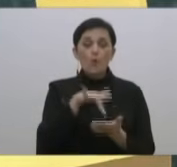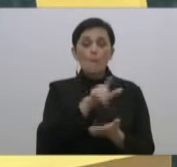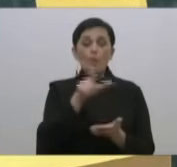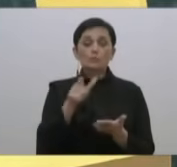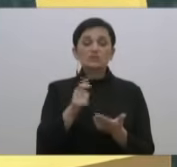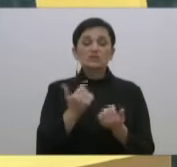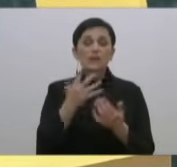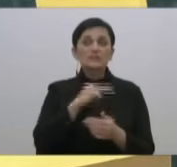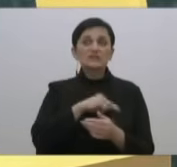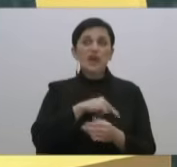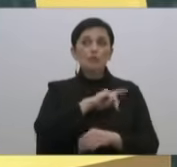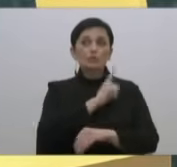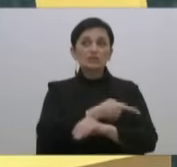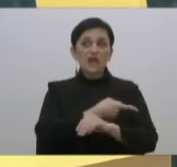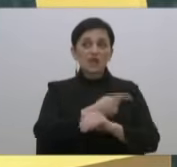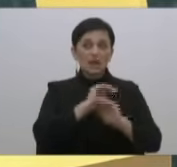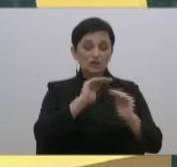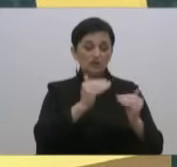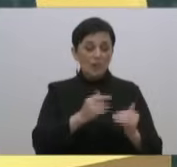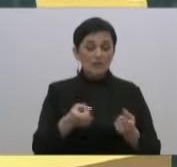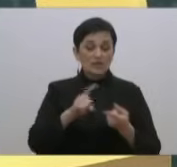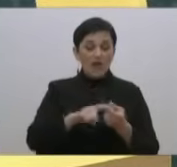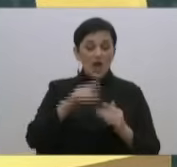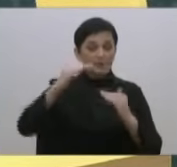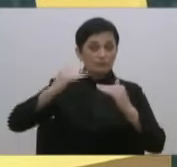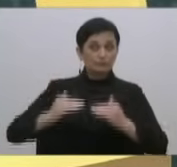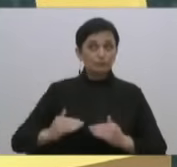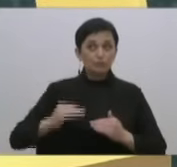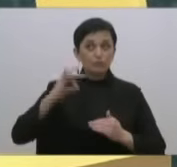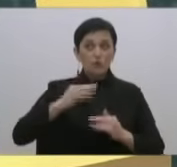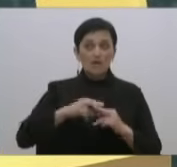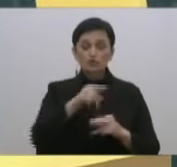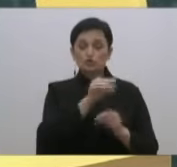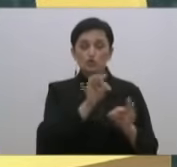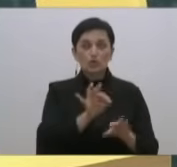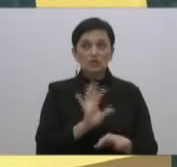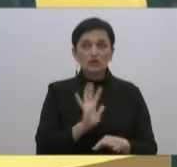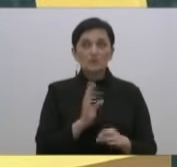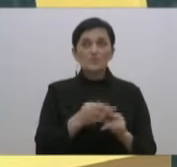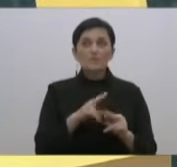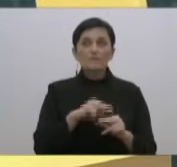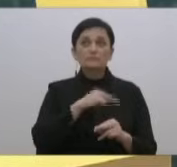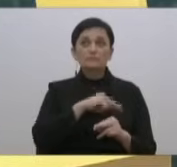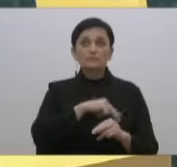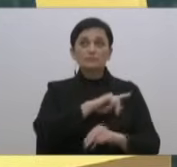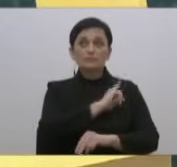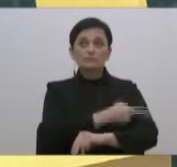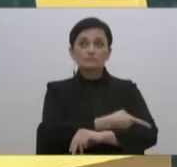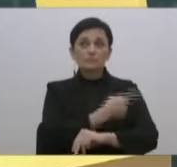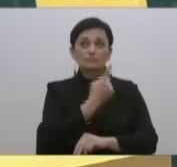მოსახლეობის რაოდენობა სამუშაო ძალა შემცირდა და სწორედ ამის ფონზე დაიწია ამ პროცენტმა, ეს არ არის სწორი. Იმიტომ რომ სამუშაო